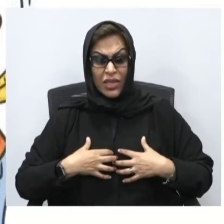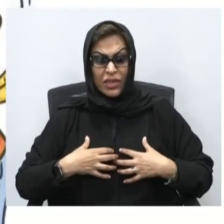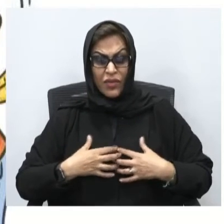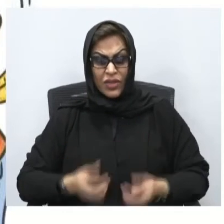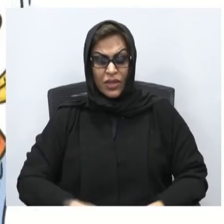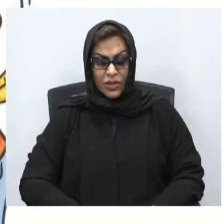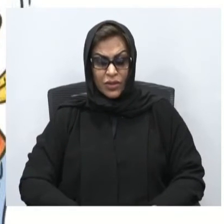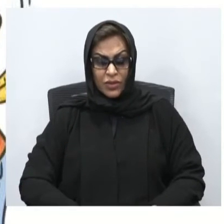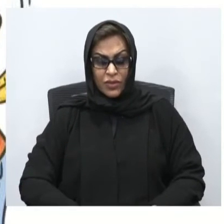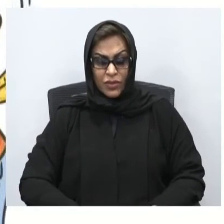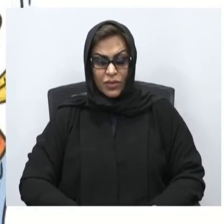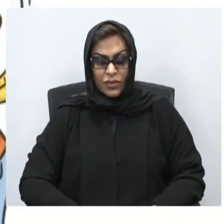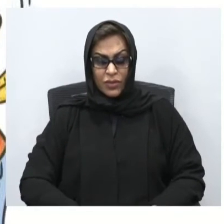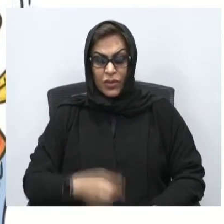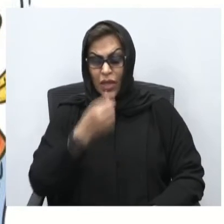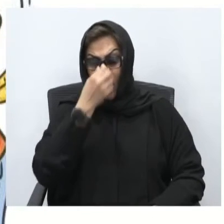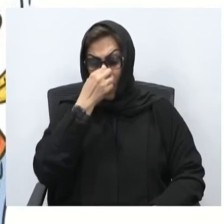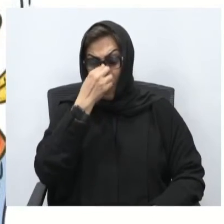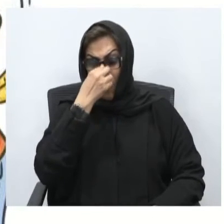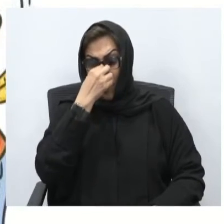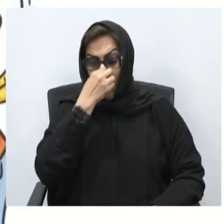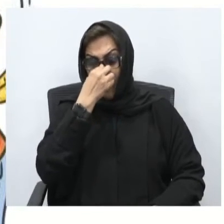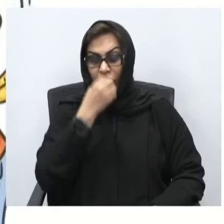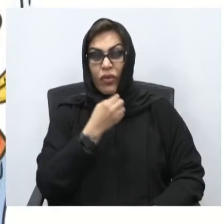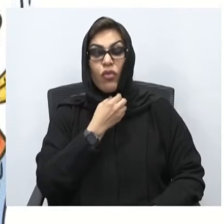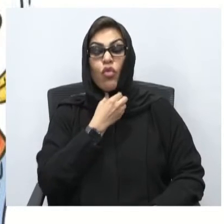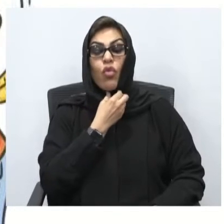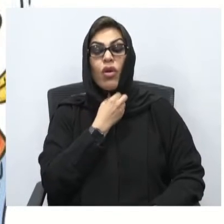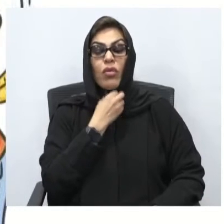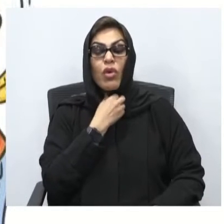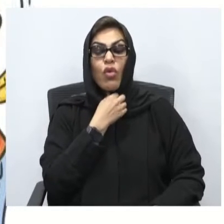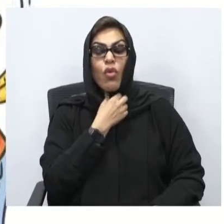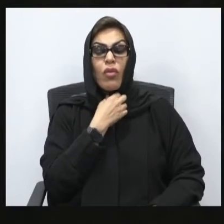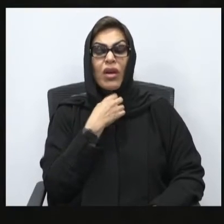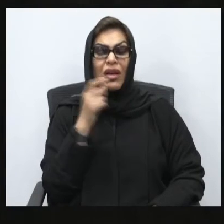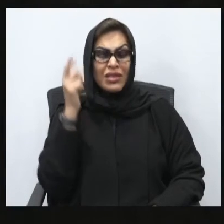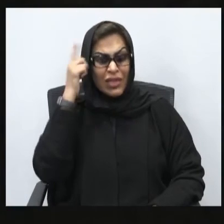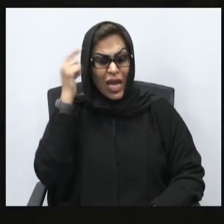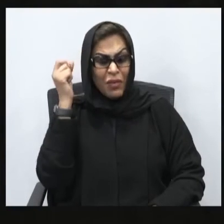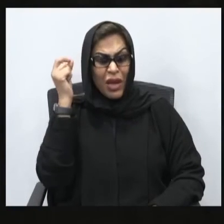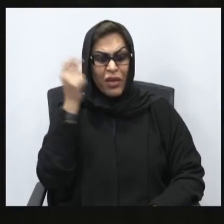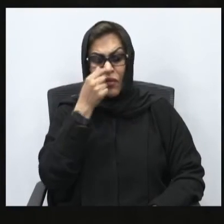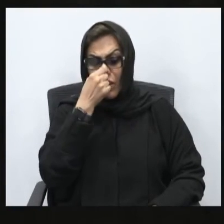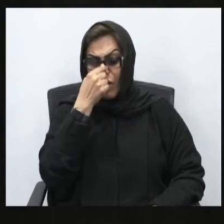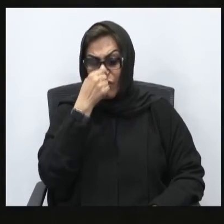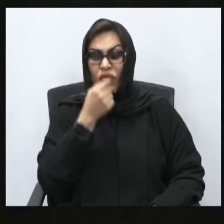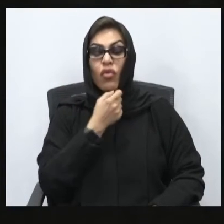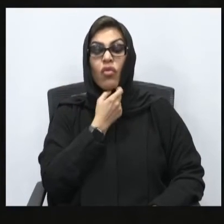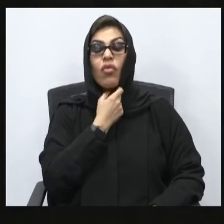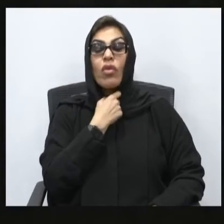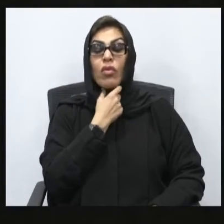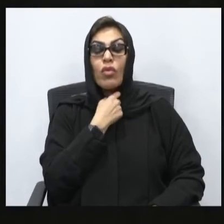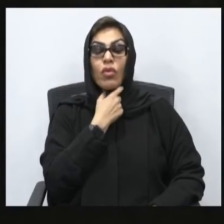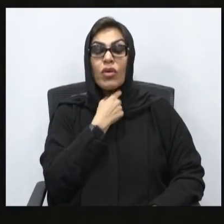الجهاز التنفسي تسبب احتقام في من غالبا يكون الالم في البلعوم وتهييجه